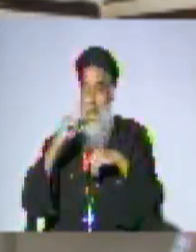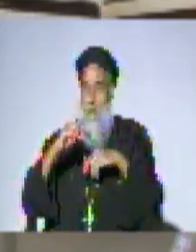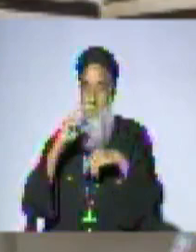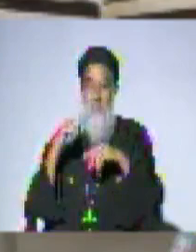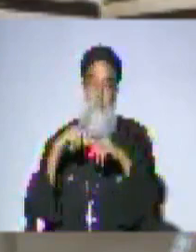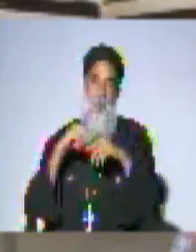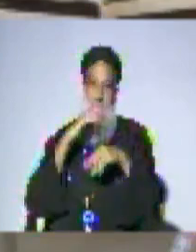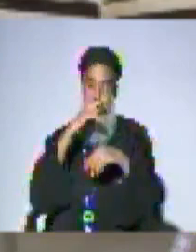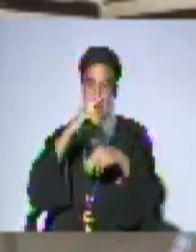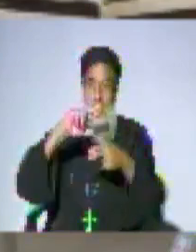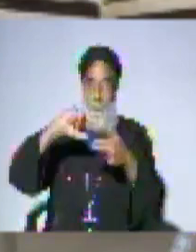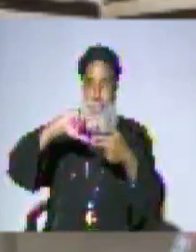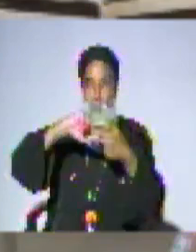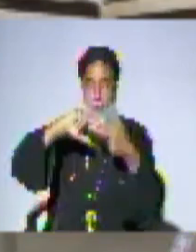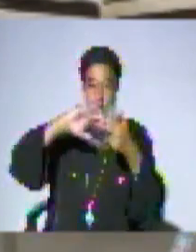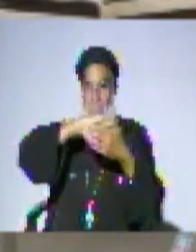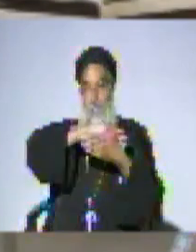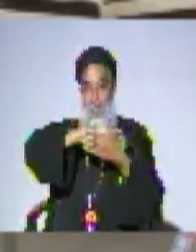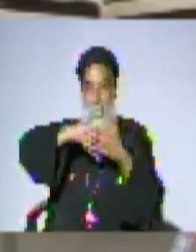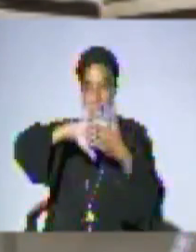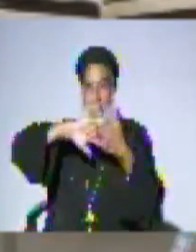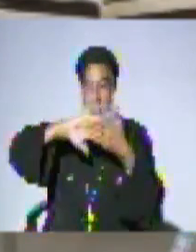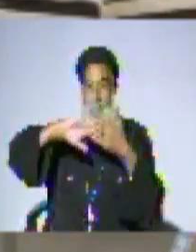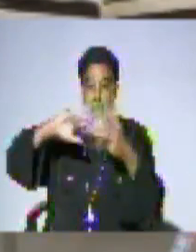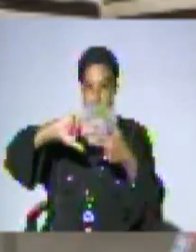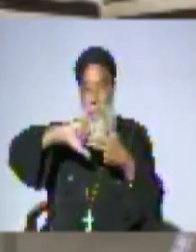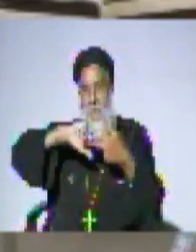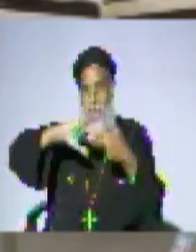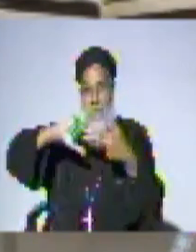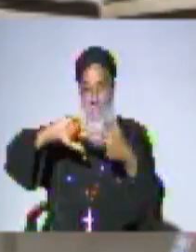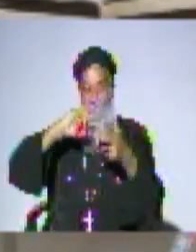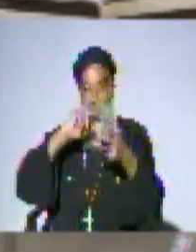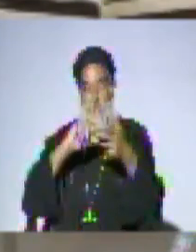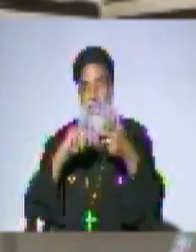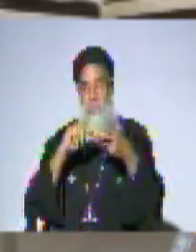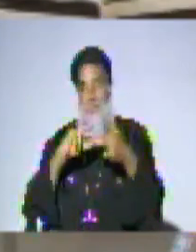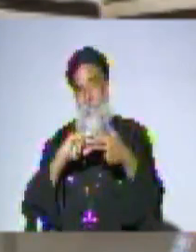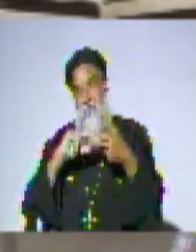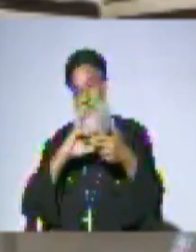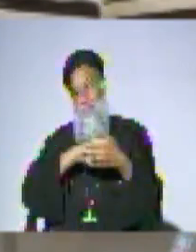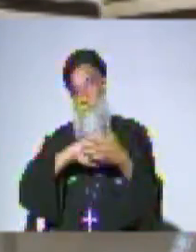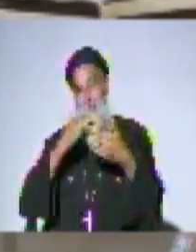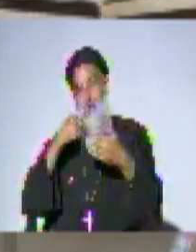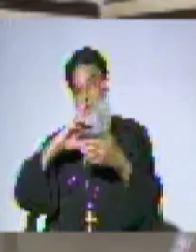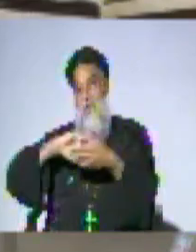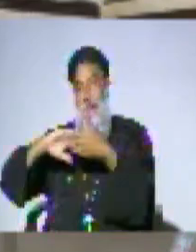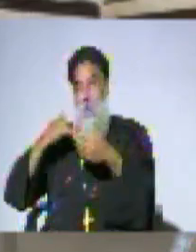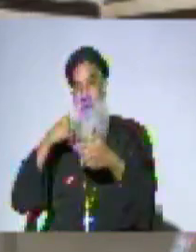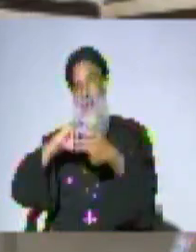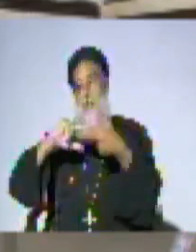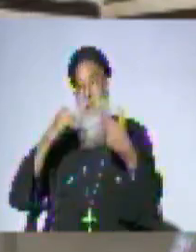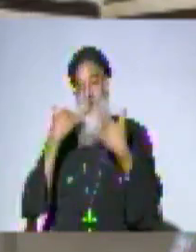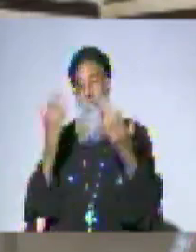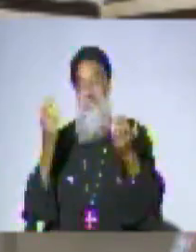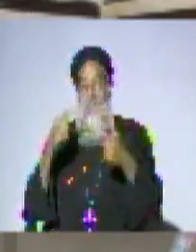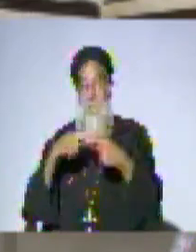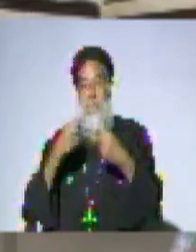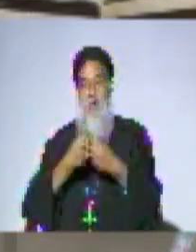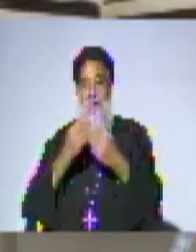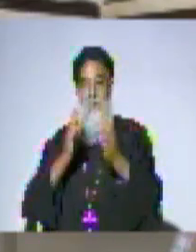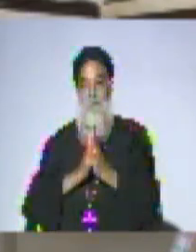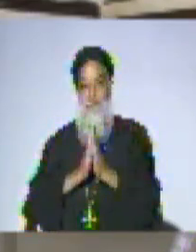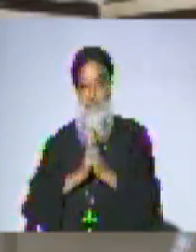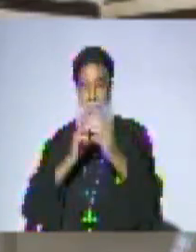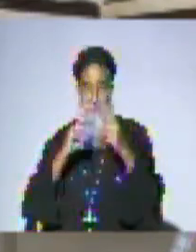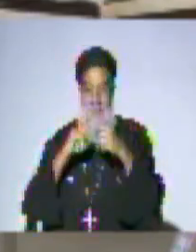يعني اتكلم عن السلام، اتكلم عن مصالحة. ما هو مفيش سلام بدون مصالحة. لما يتكلم